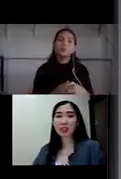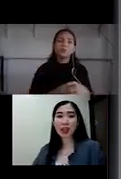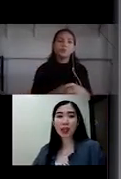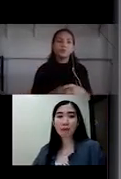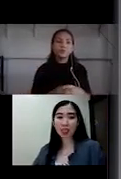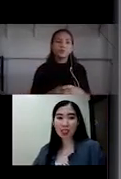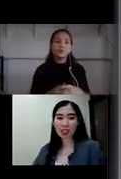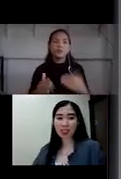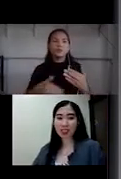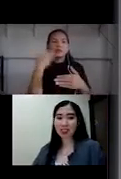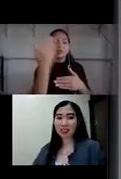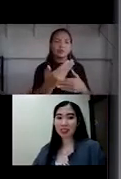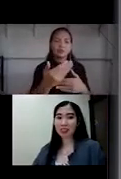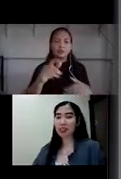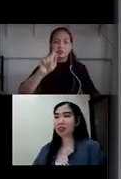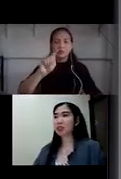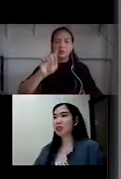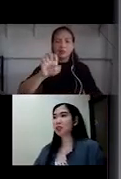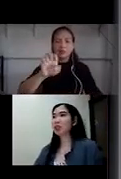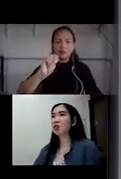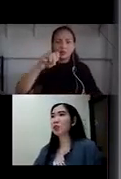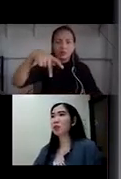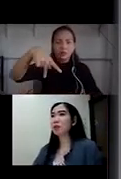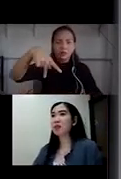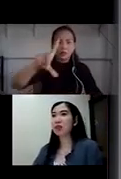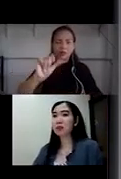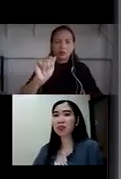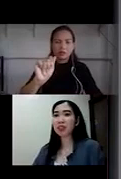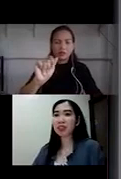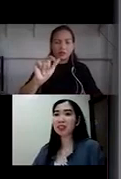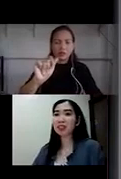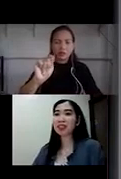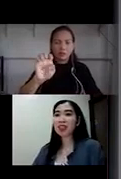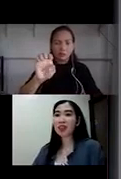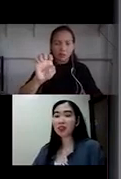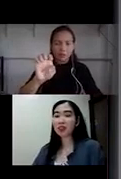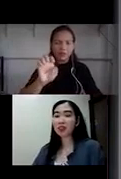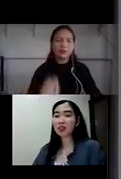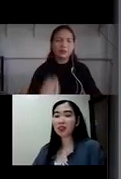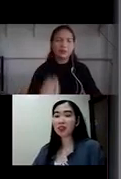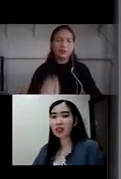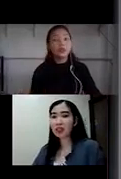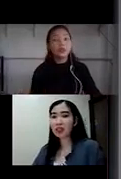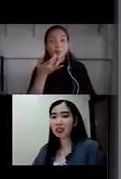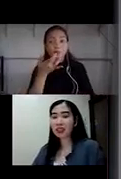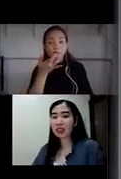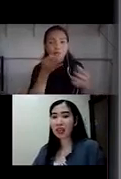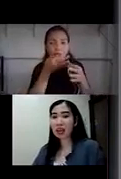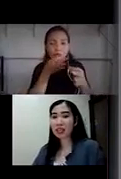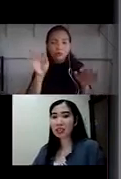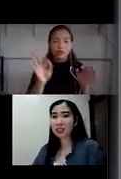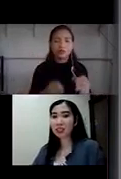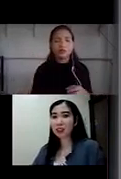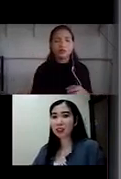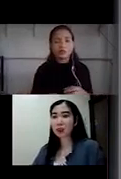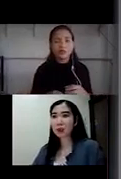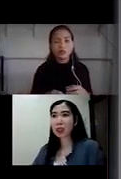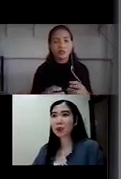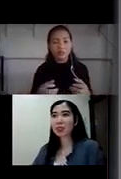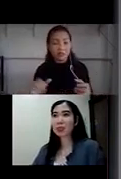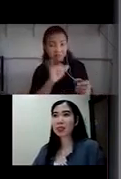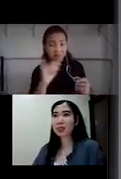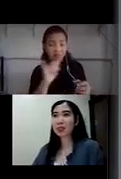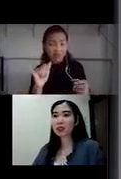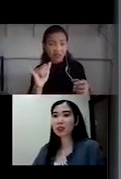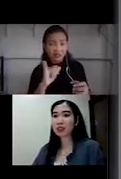is template. This is also one of my favorite. If you are like us na